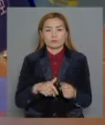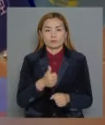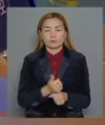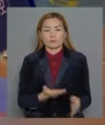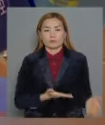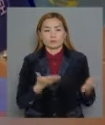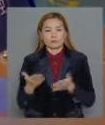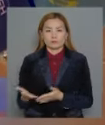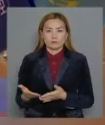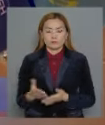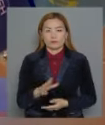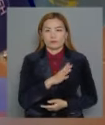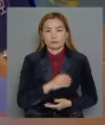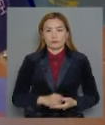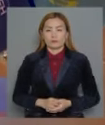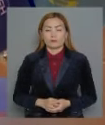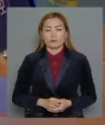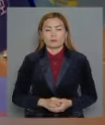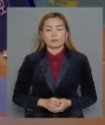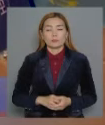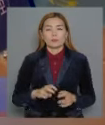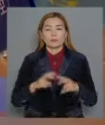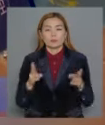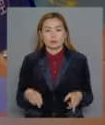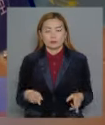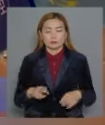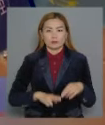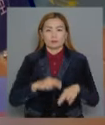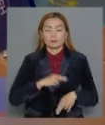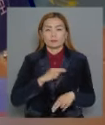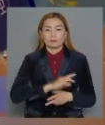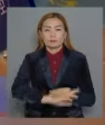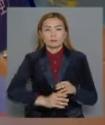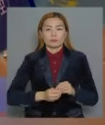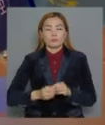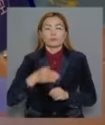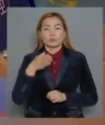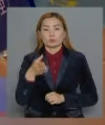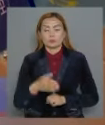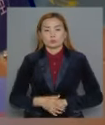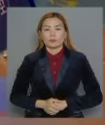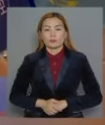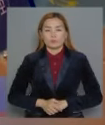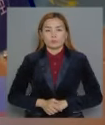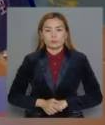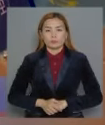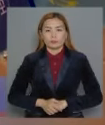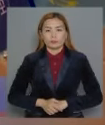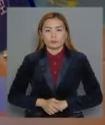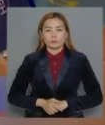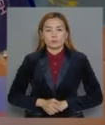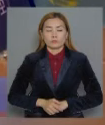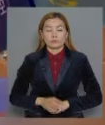шақырып бірге өткізіп отырмыз. Темір жол саласы бойынша біз жиналыс өткіздік. Соның ішінде мына алдағы уақытта сол мына